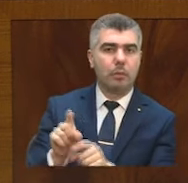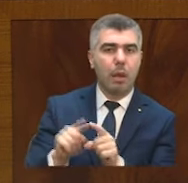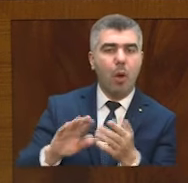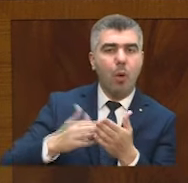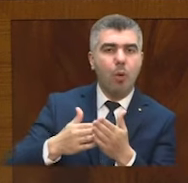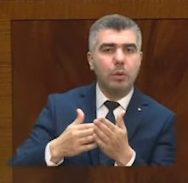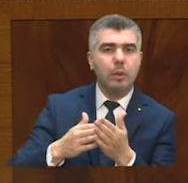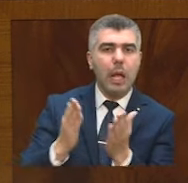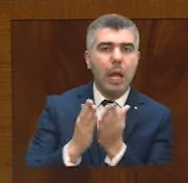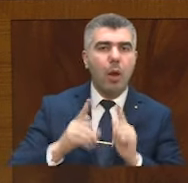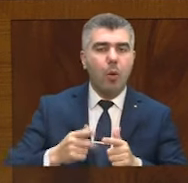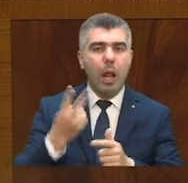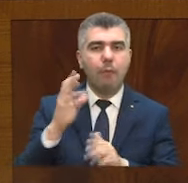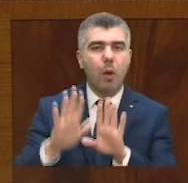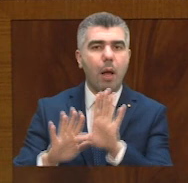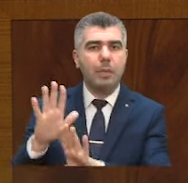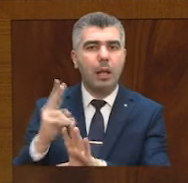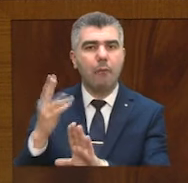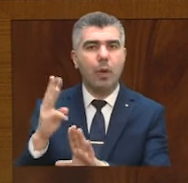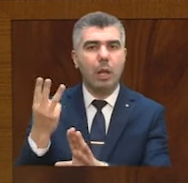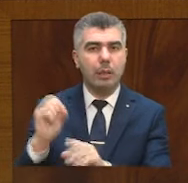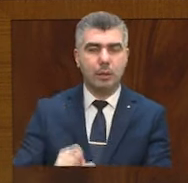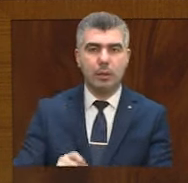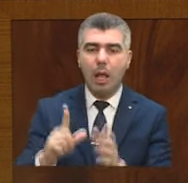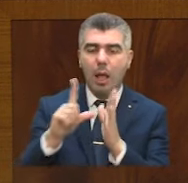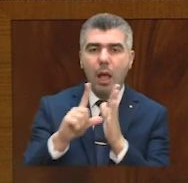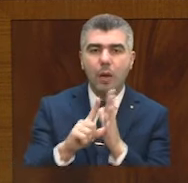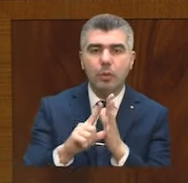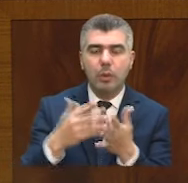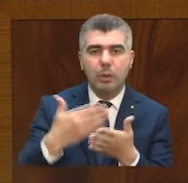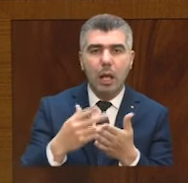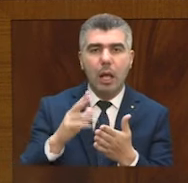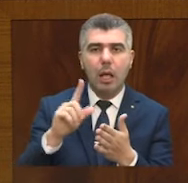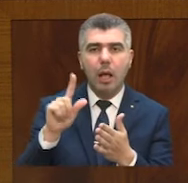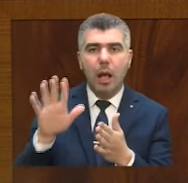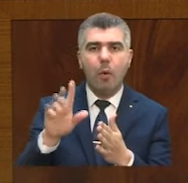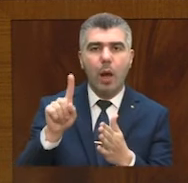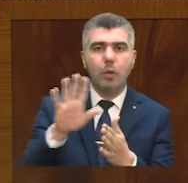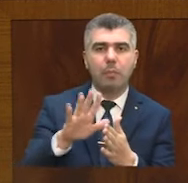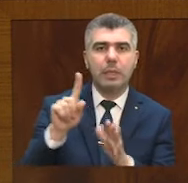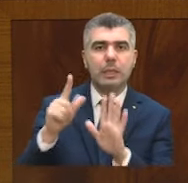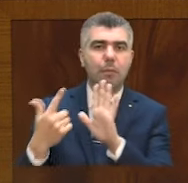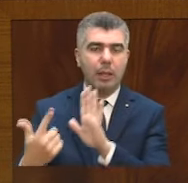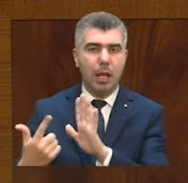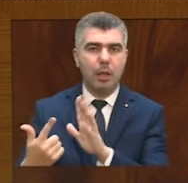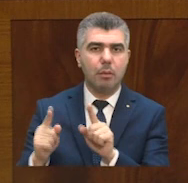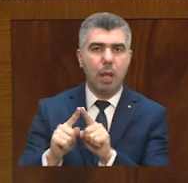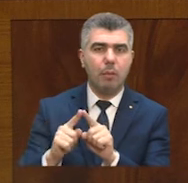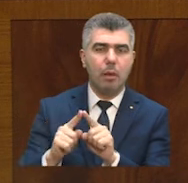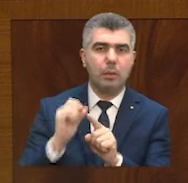التربيه والتكوين 2015 2030 اين هو القانون الاطار 51 17 الذي تتعاملون معه بانتقائية